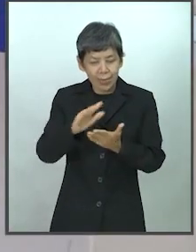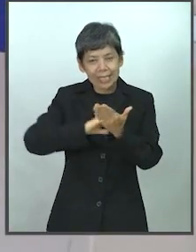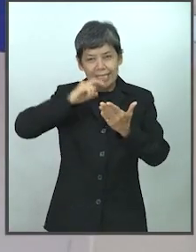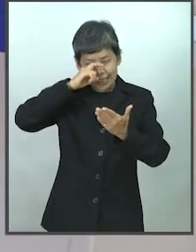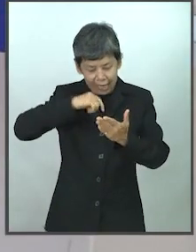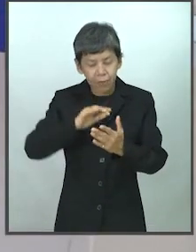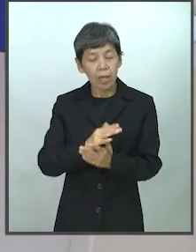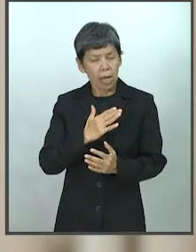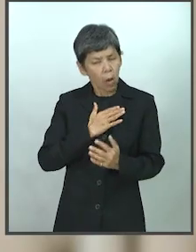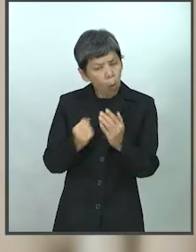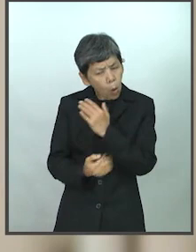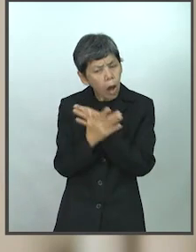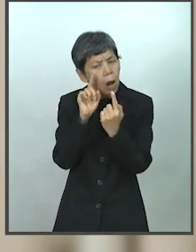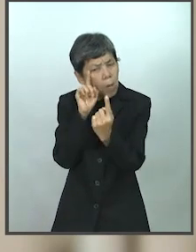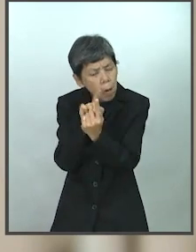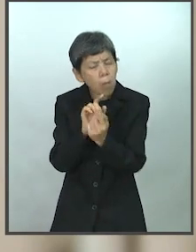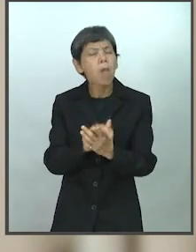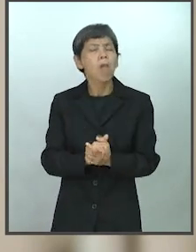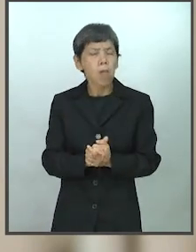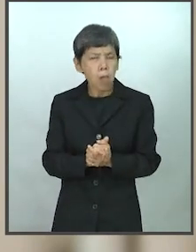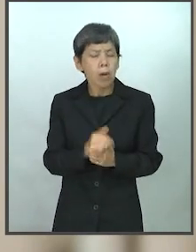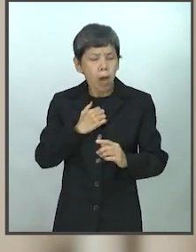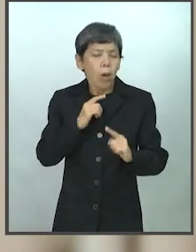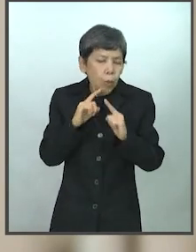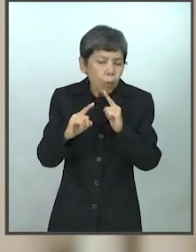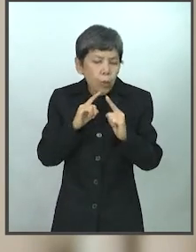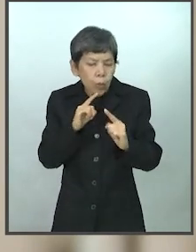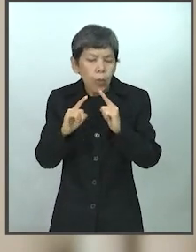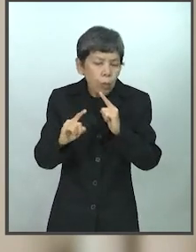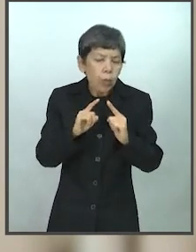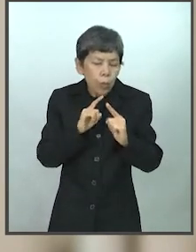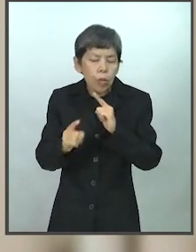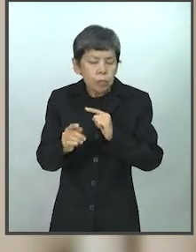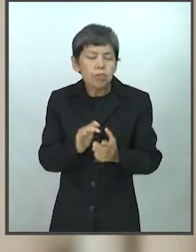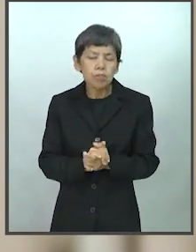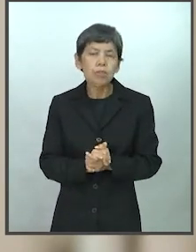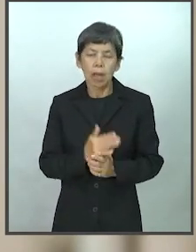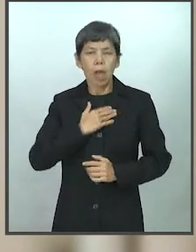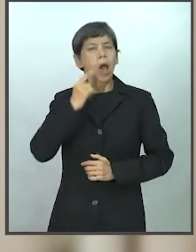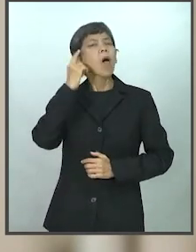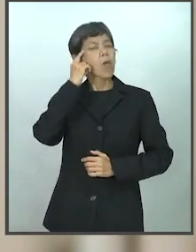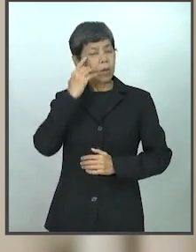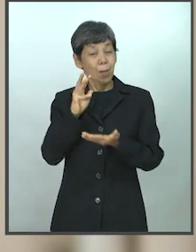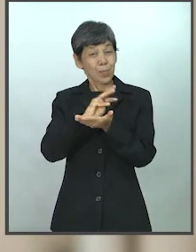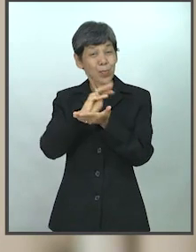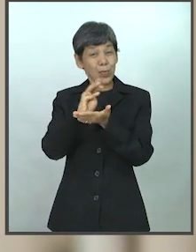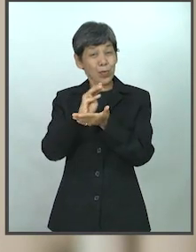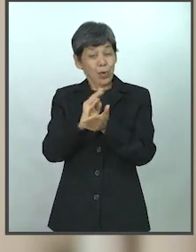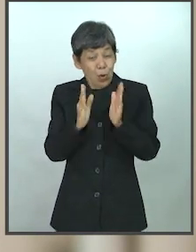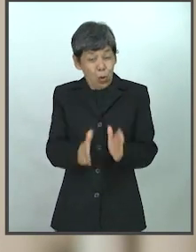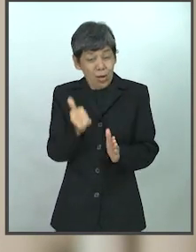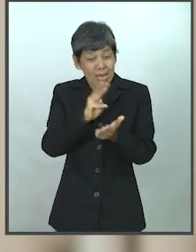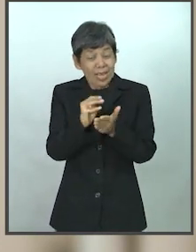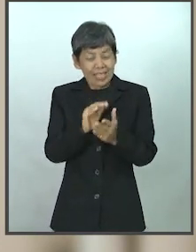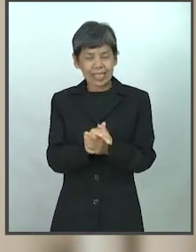ทย ครับผม ซึ่งหลังจากที่ได้พูดคุยกันเนี่ยก็ทราบว่าทางมูลนิธิคนดีประเทศไ